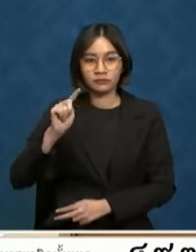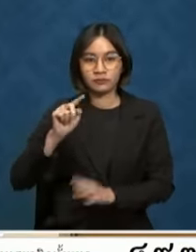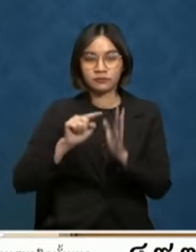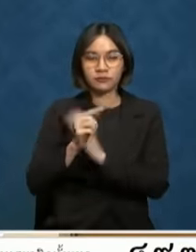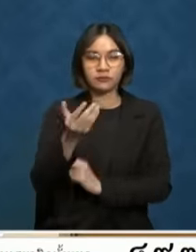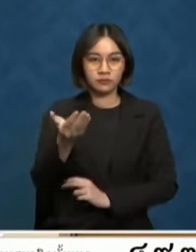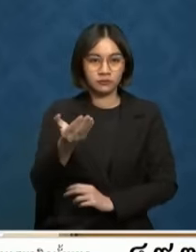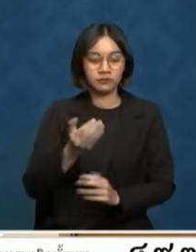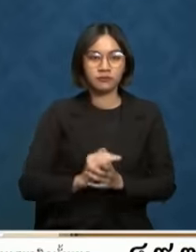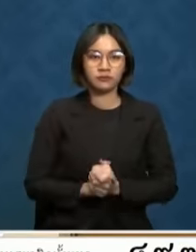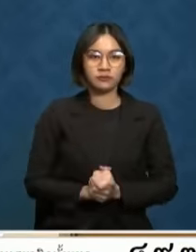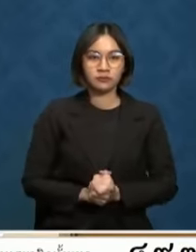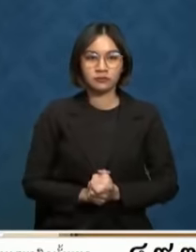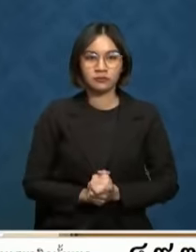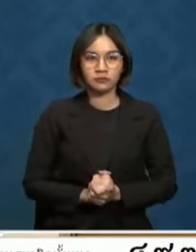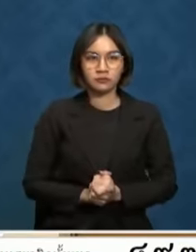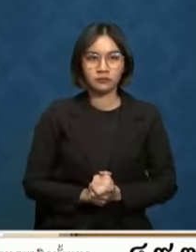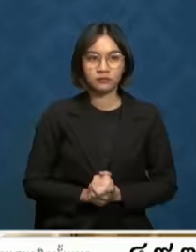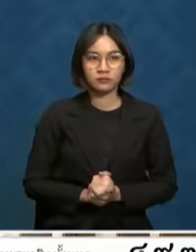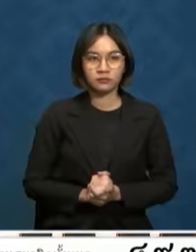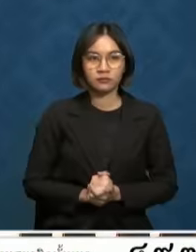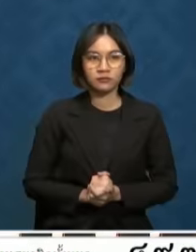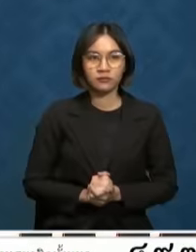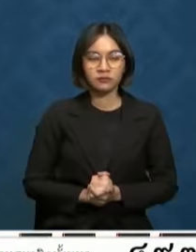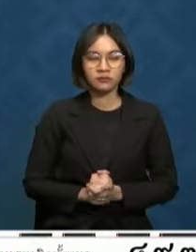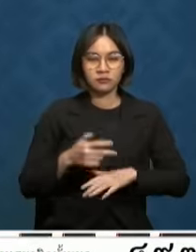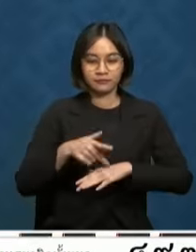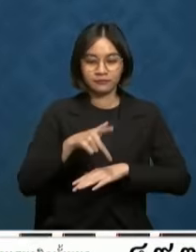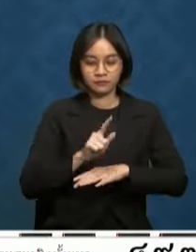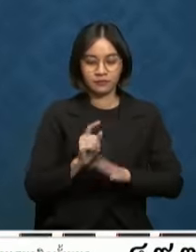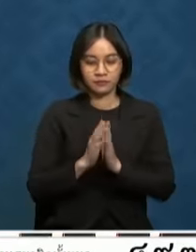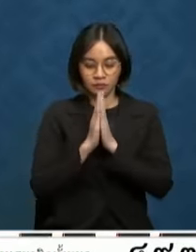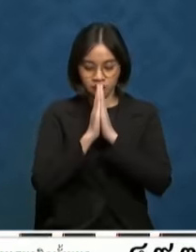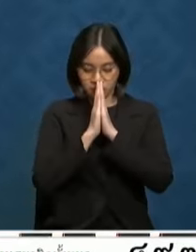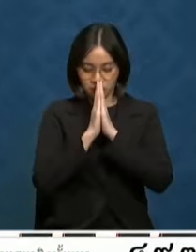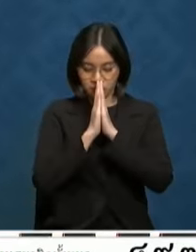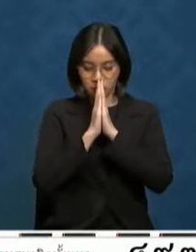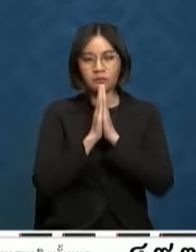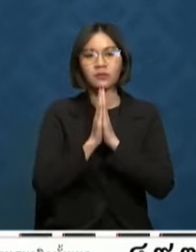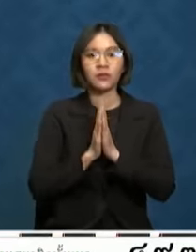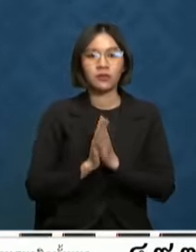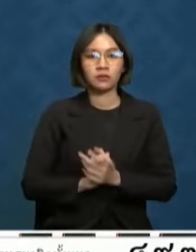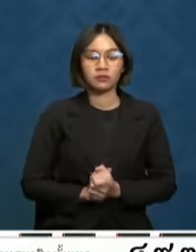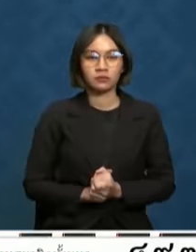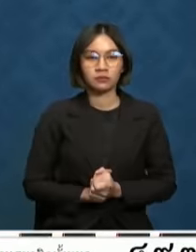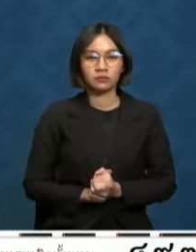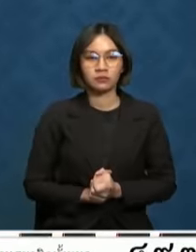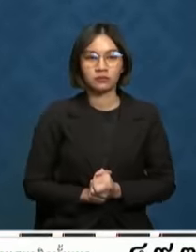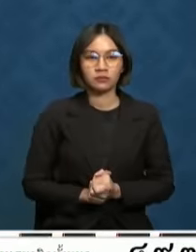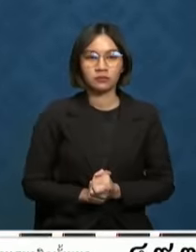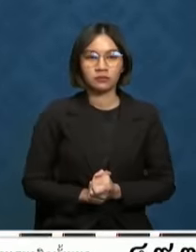นะครับท่านประธานสภาผู้แทน